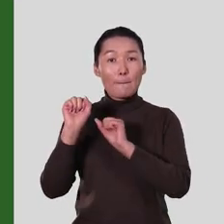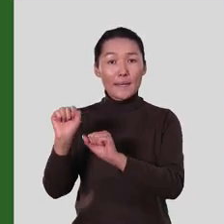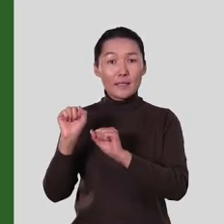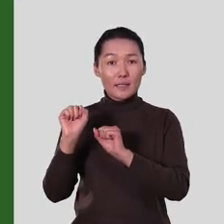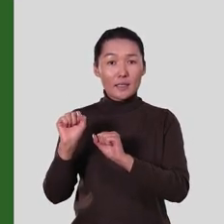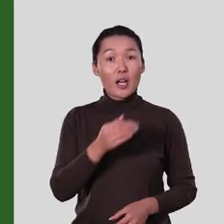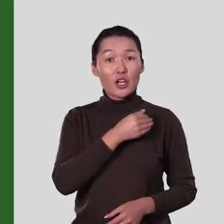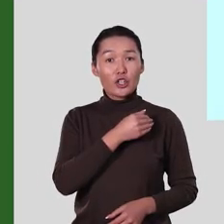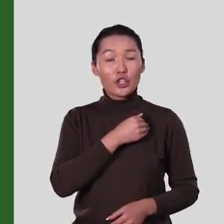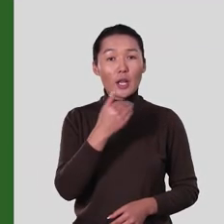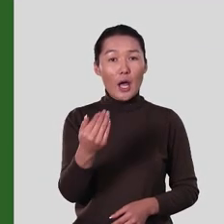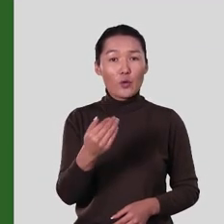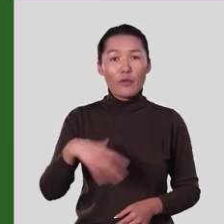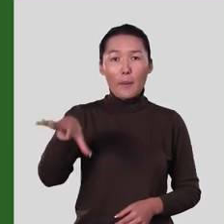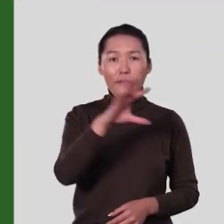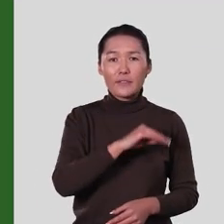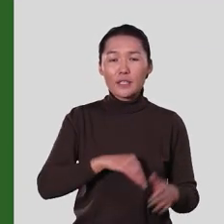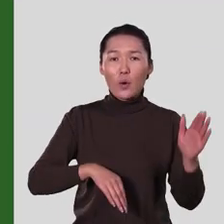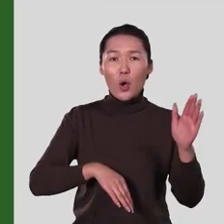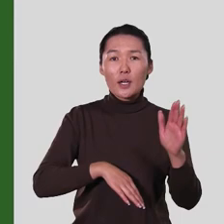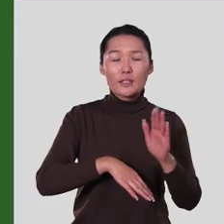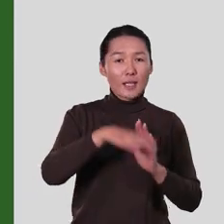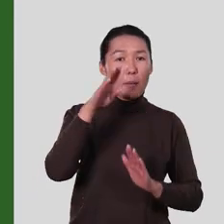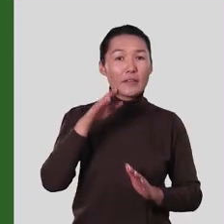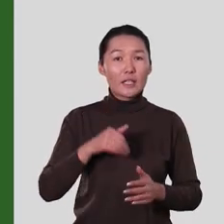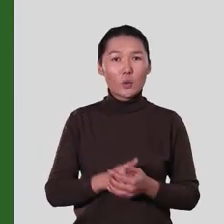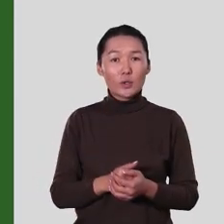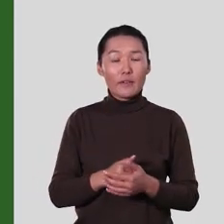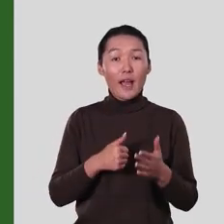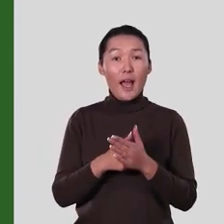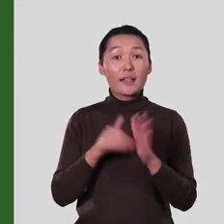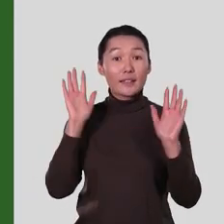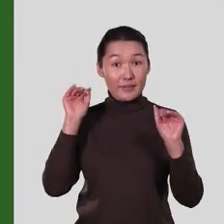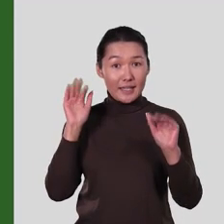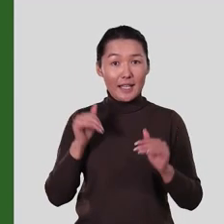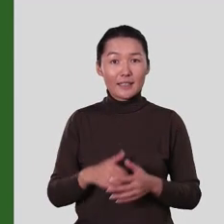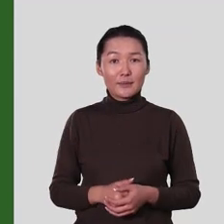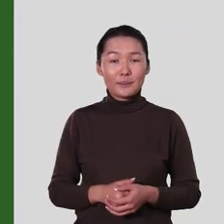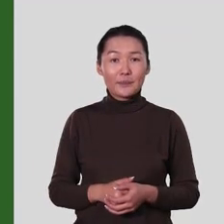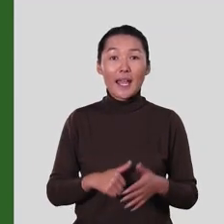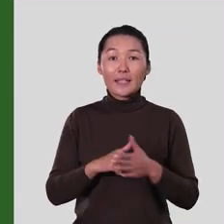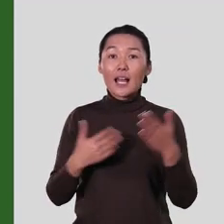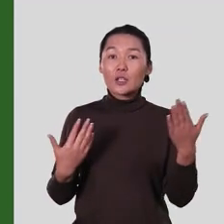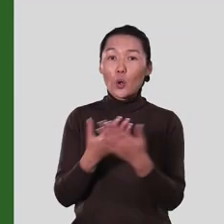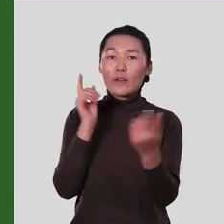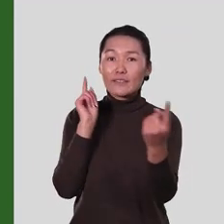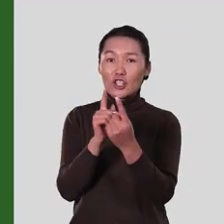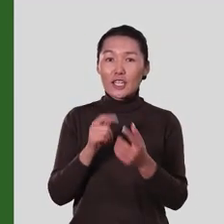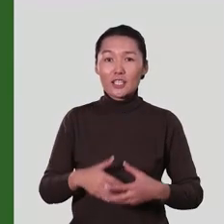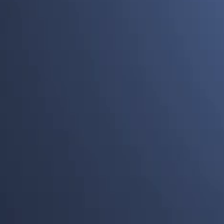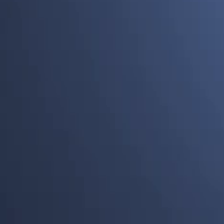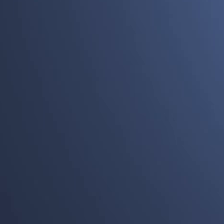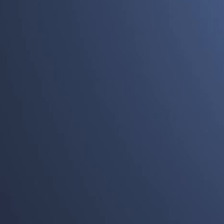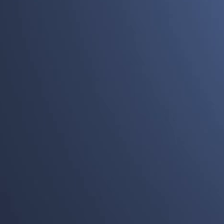берегите воду! Желаю вам всего самого наилучшего! До свидания, ребята. До новых встреч.